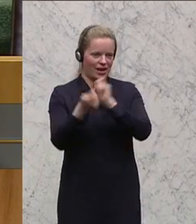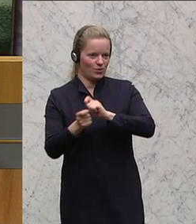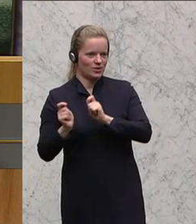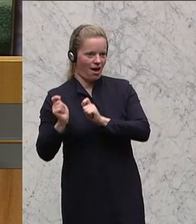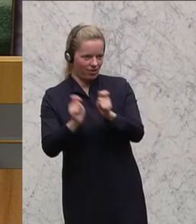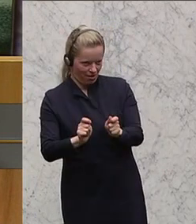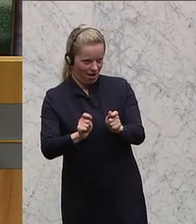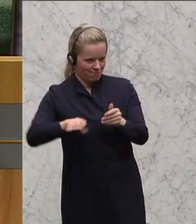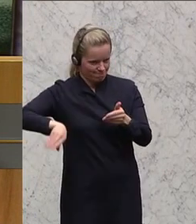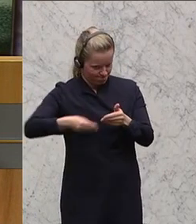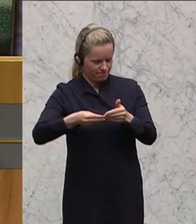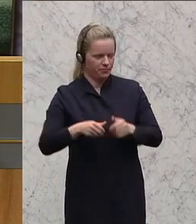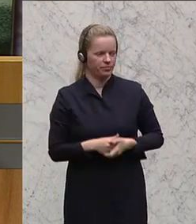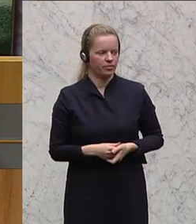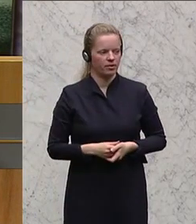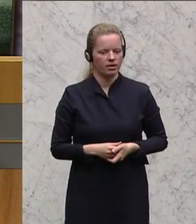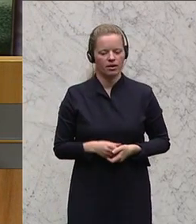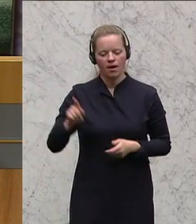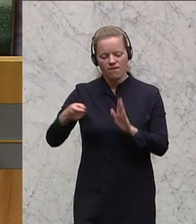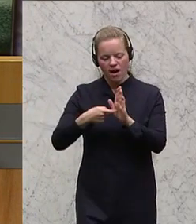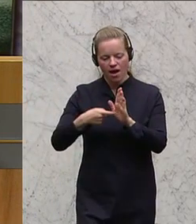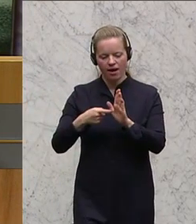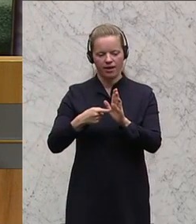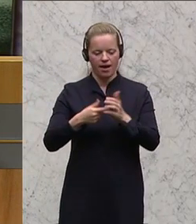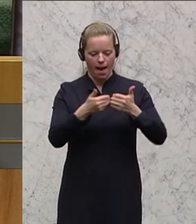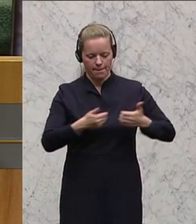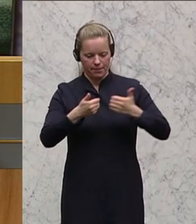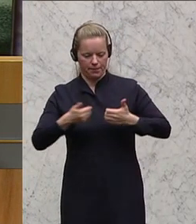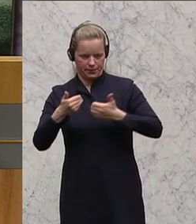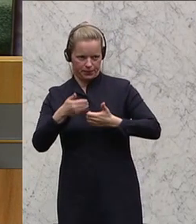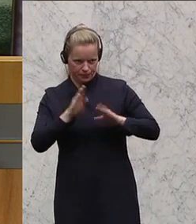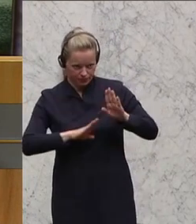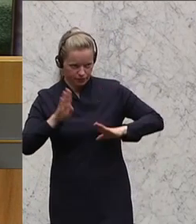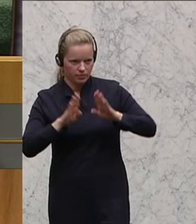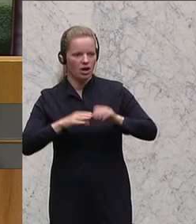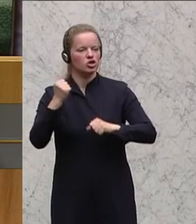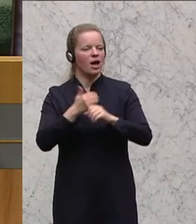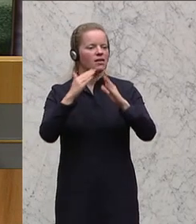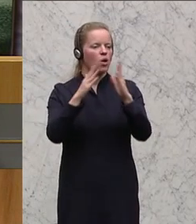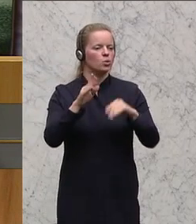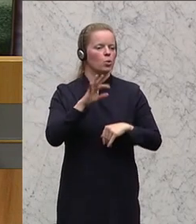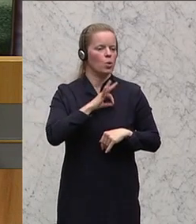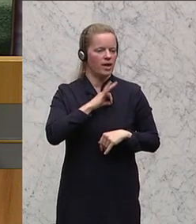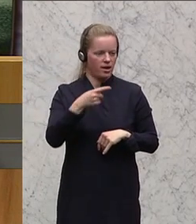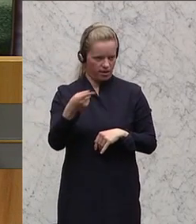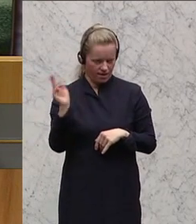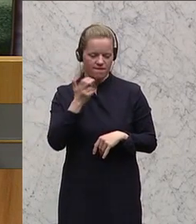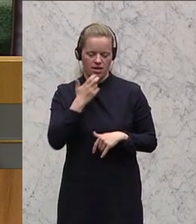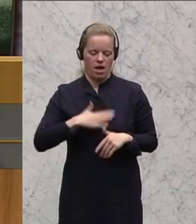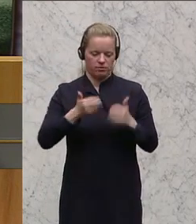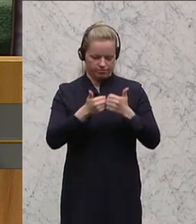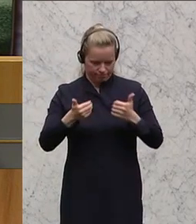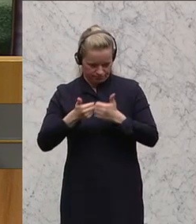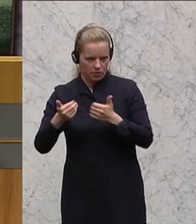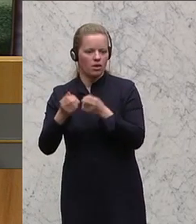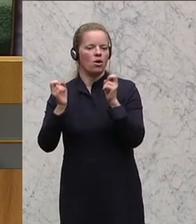eingebracht. Weiters liegt ein Verlangen auf getrennte Abstimmung der Abgeordneten Mag. Steinhauser, Kolleginnen und Kollegen, vor. Ich werde daher